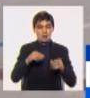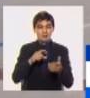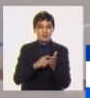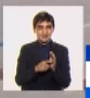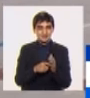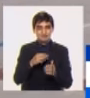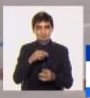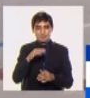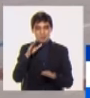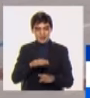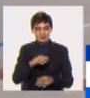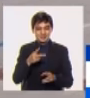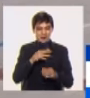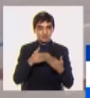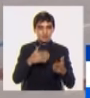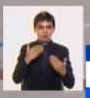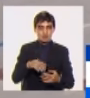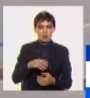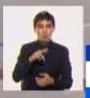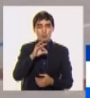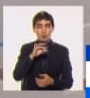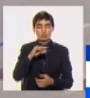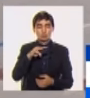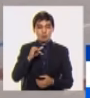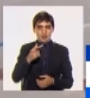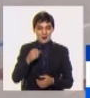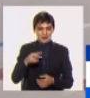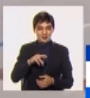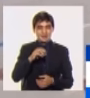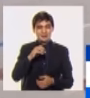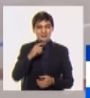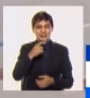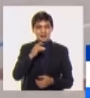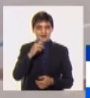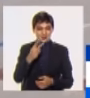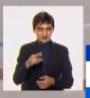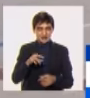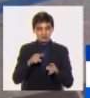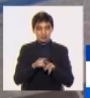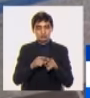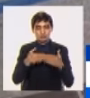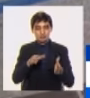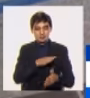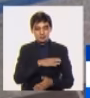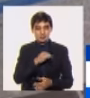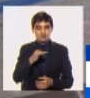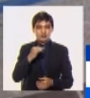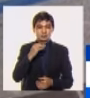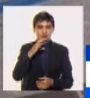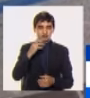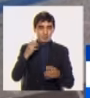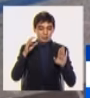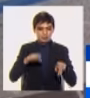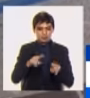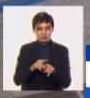ограничение частично сменить снимут в португалии греции до нее и ирландии что касается соединенных штатах то сегодняшнего дня